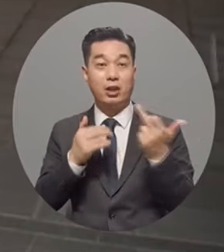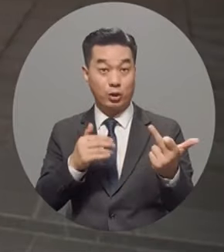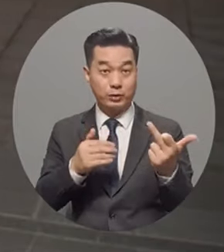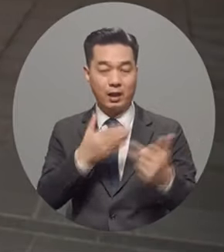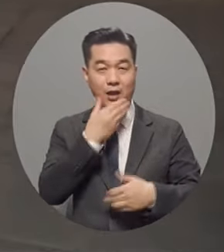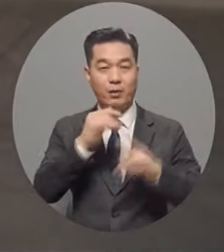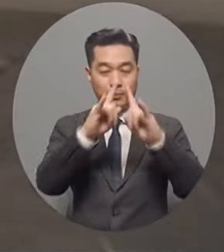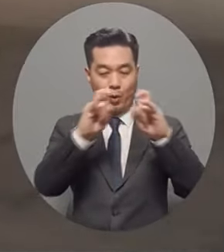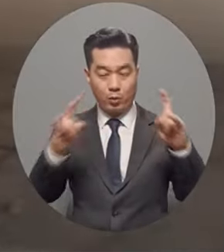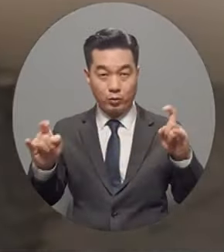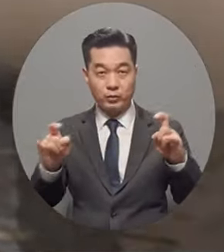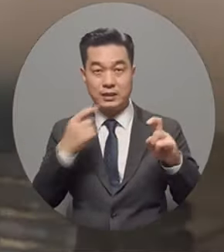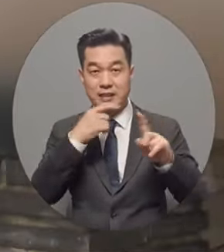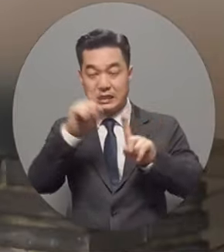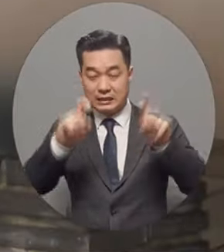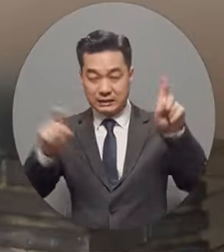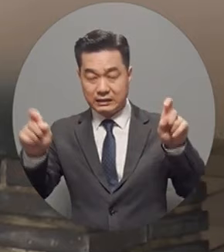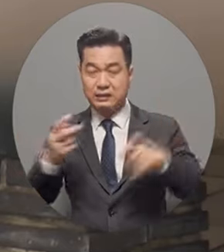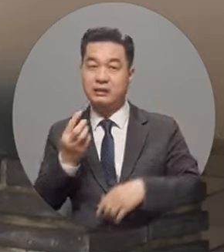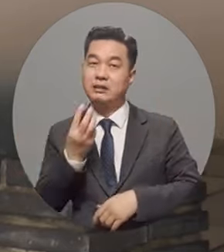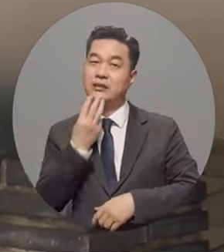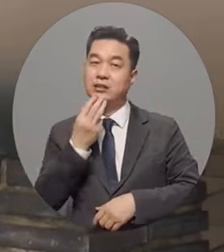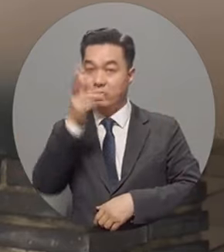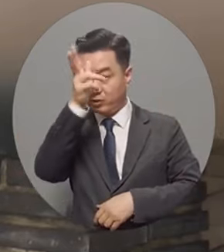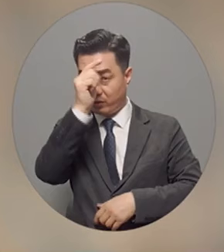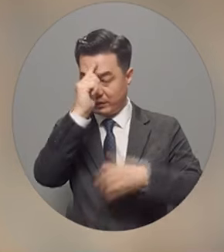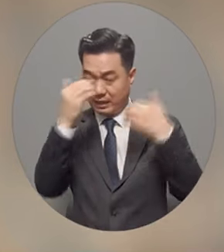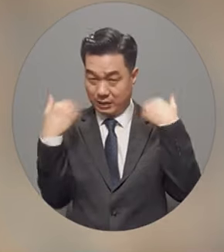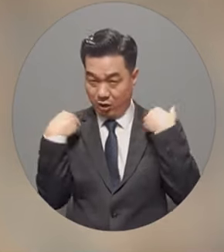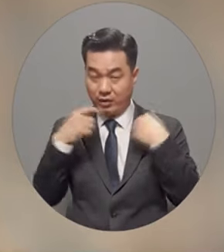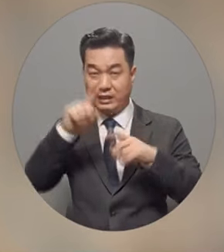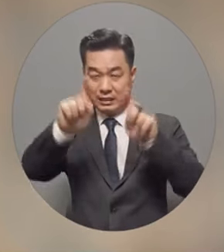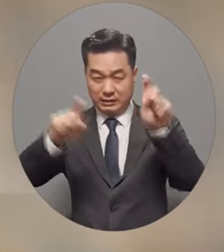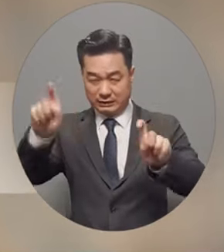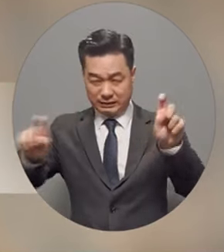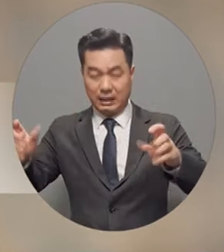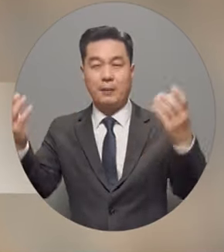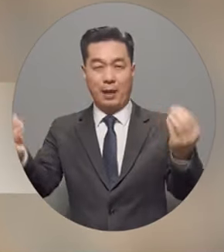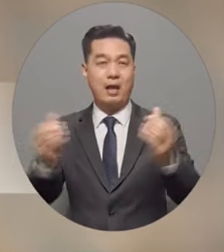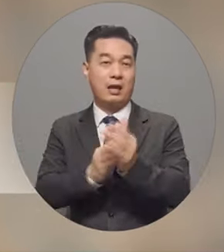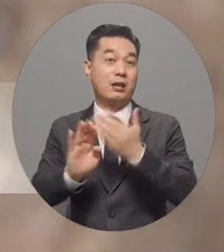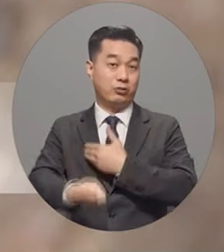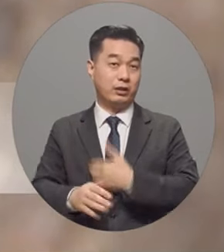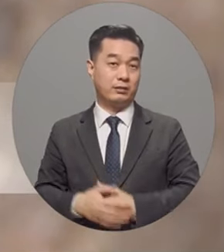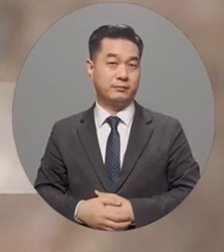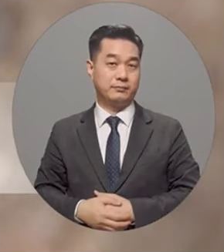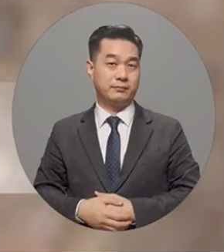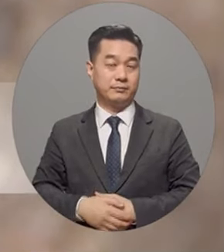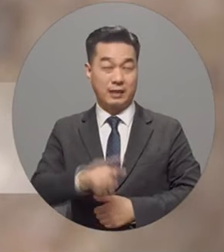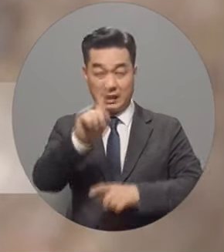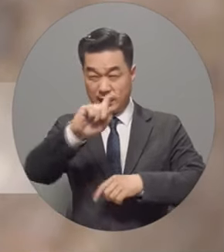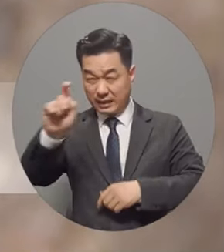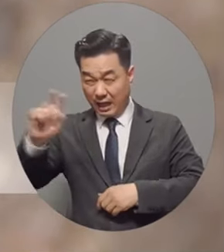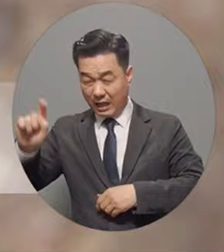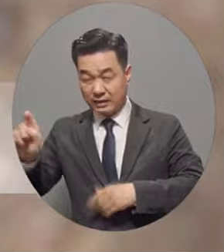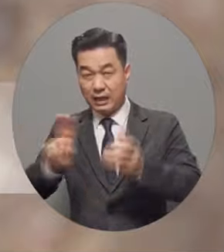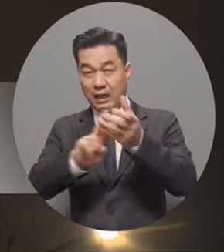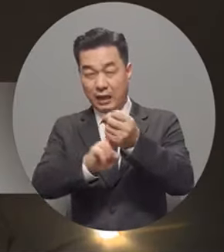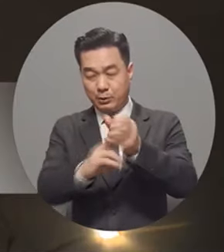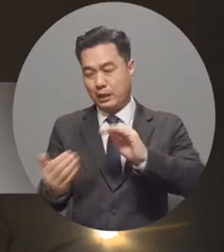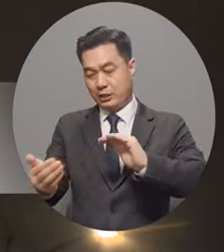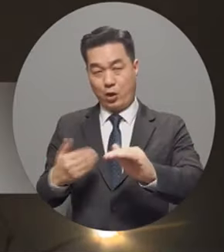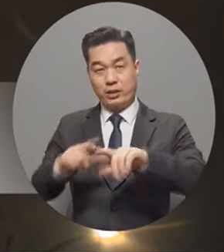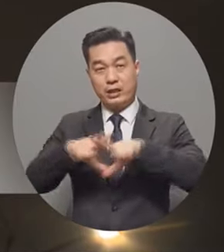경복궁 담벼락과 서울경찰청에 낙서를 마친 뒤였습니다. 이 팀장은 낙서가 가려지기 전 언론 보도를 통해